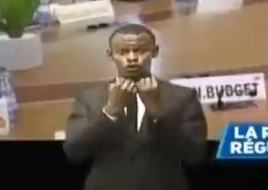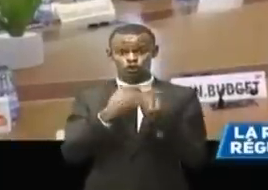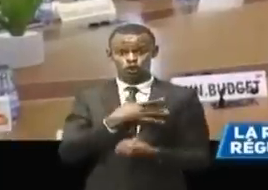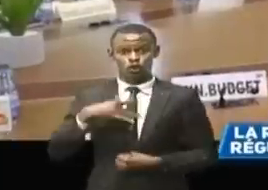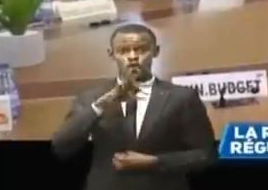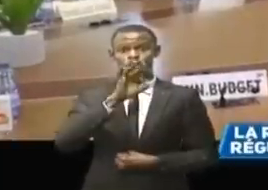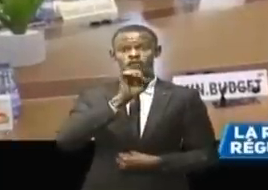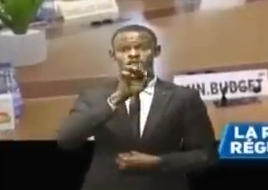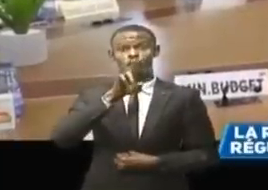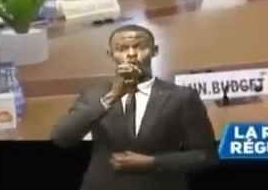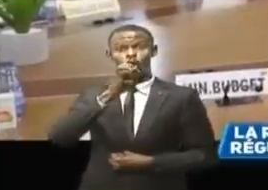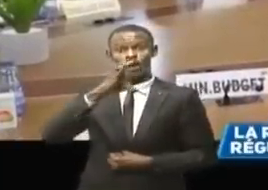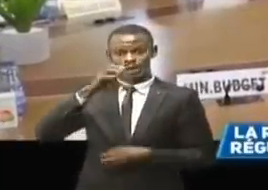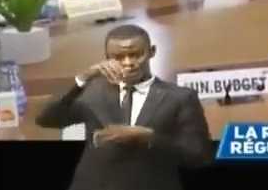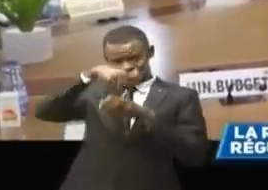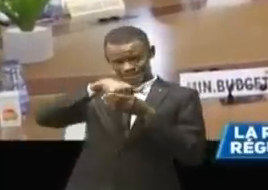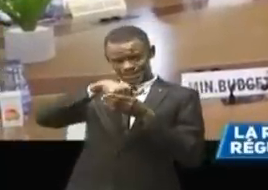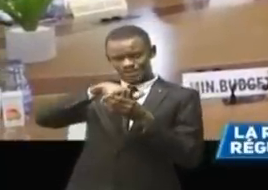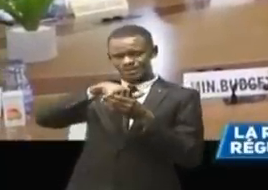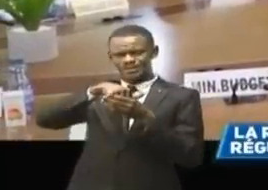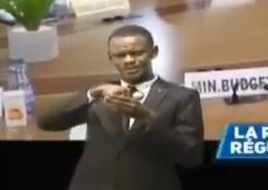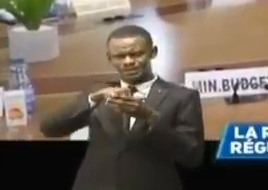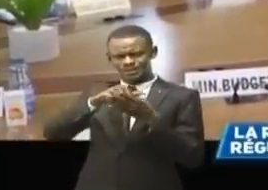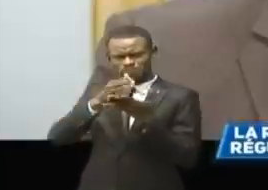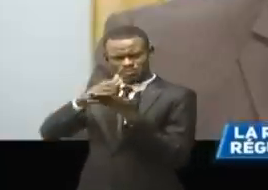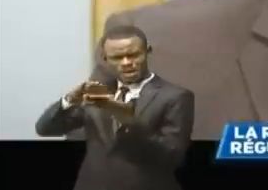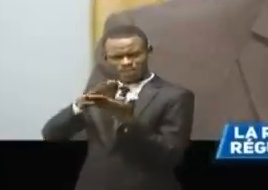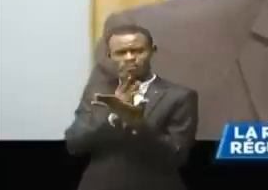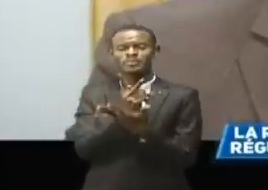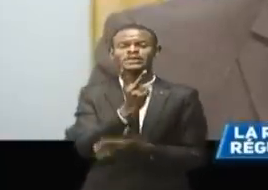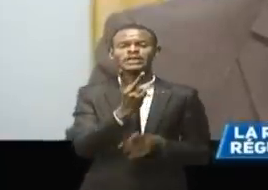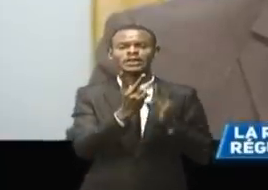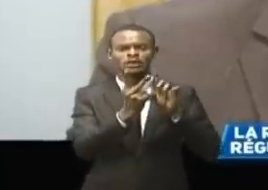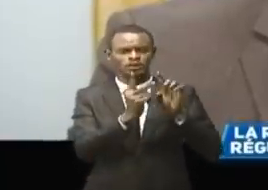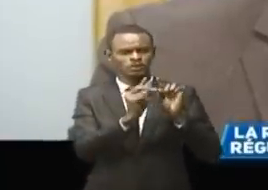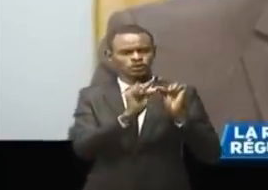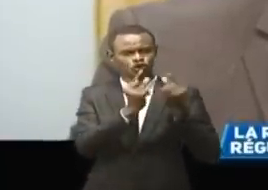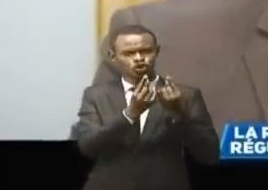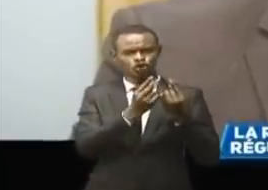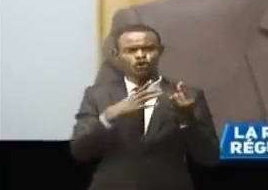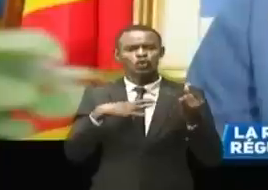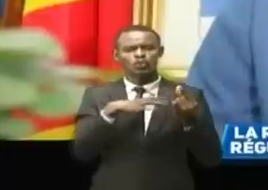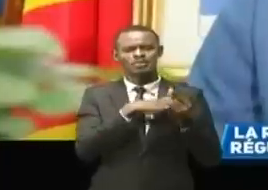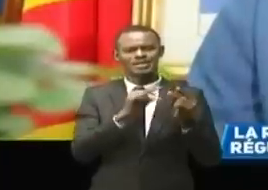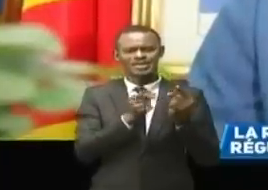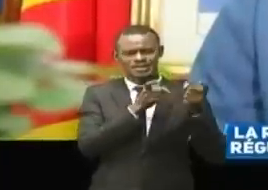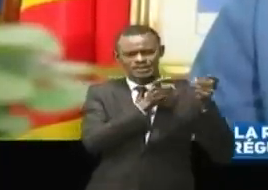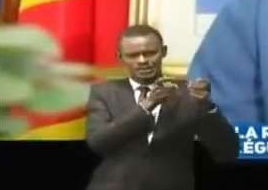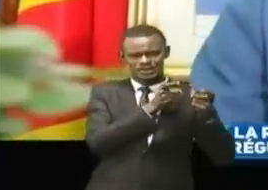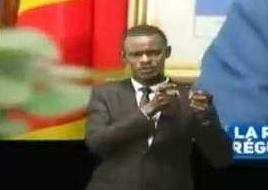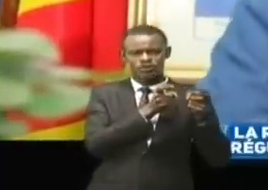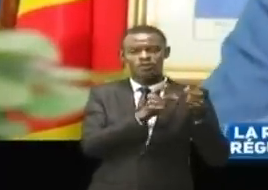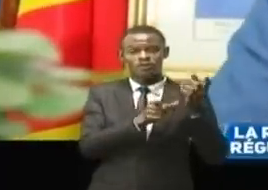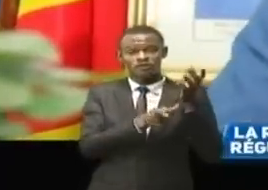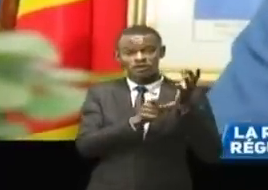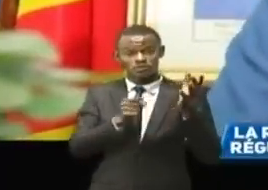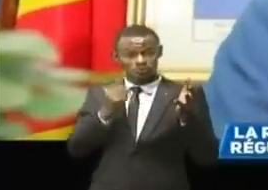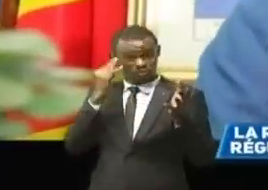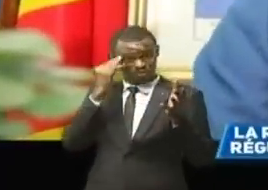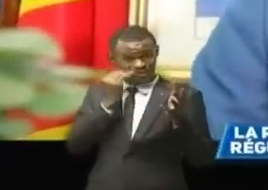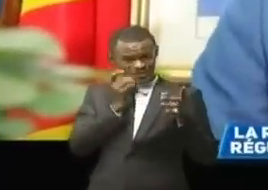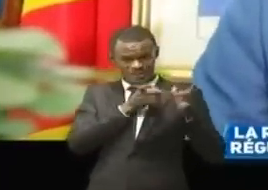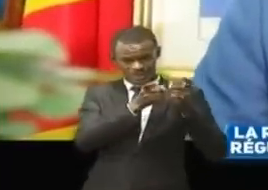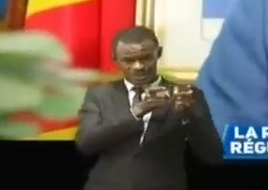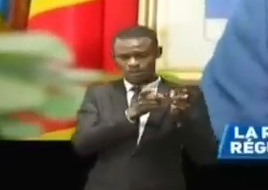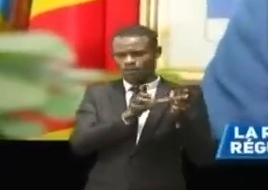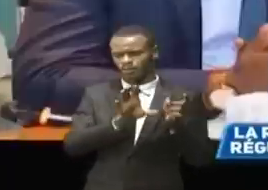deux structures dont le communauté de gestion dirigé par le vice-premier ministre, ministre de l'économie nationale et les membres des